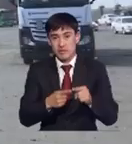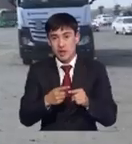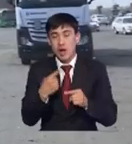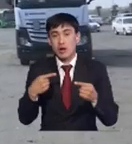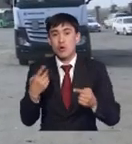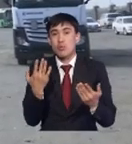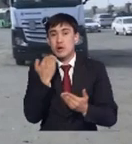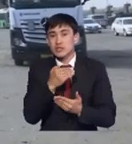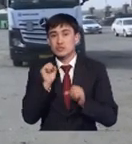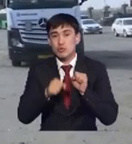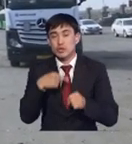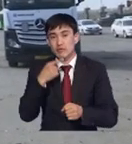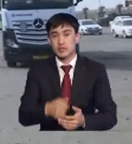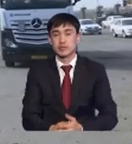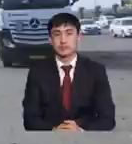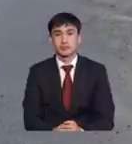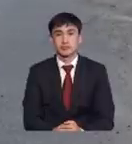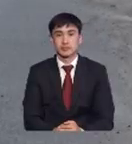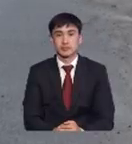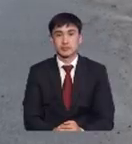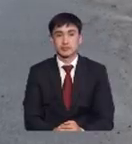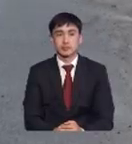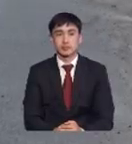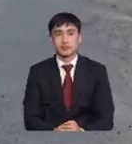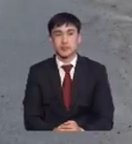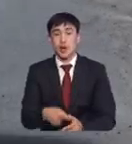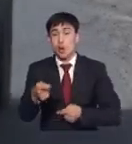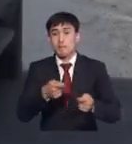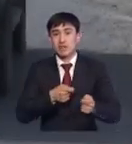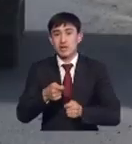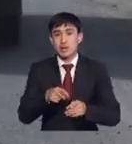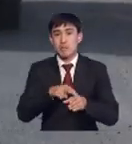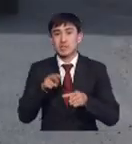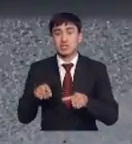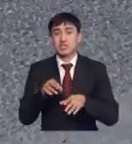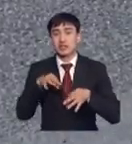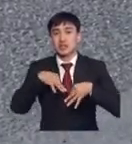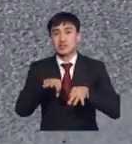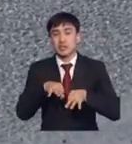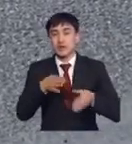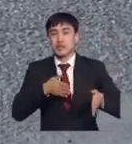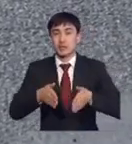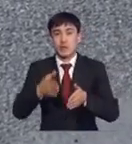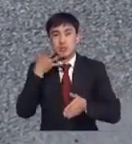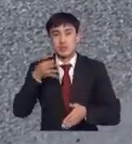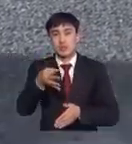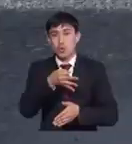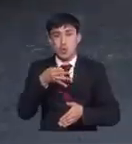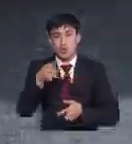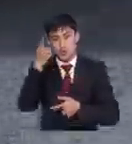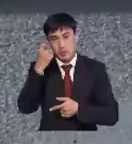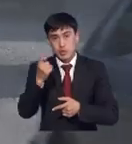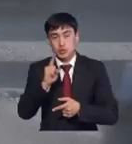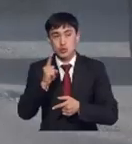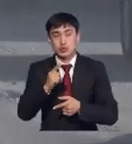О каком качестве можно тут говорить? В свою очередь, Управление пассажирского транспорта и автомобильных дорог Алматинской области